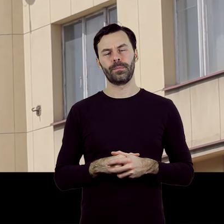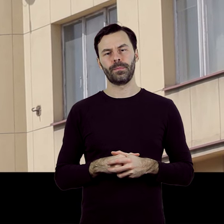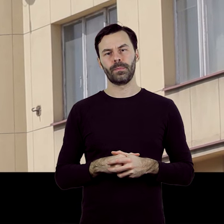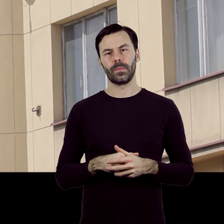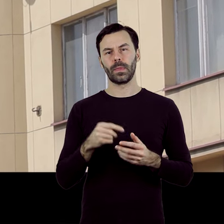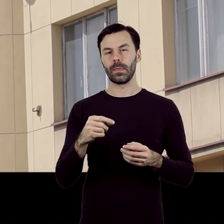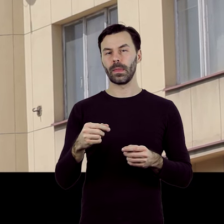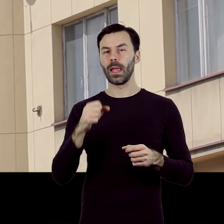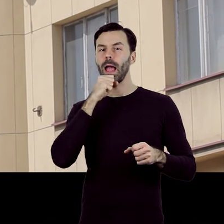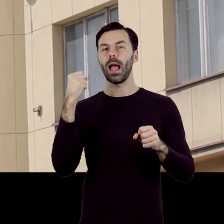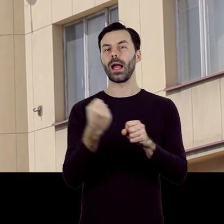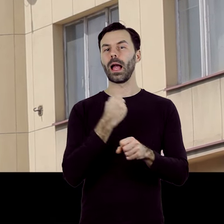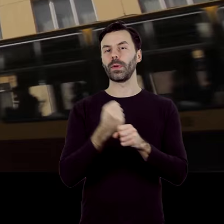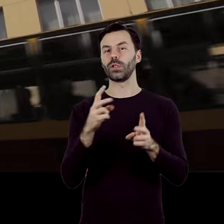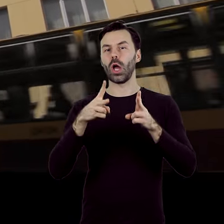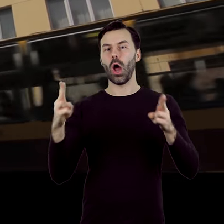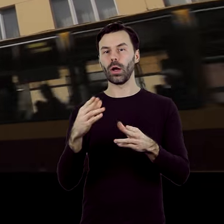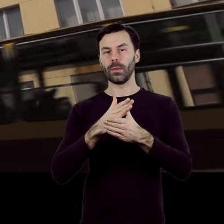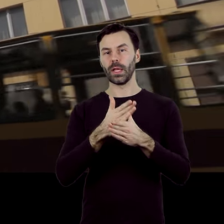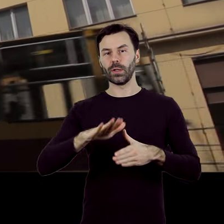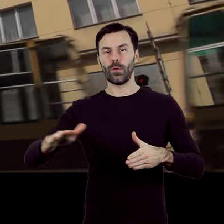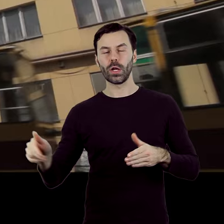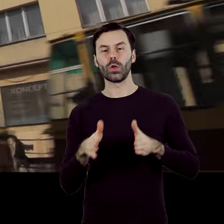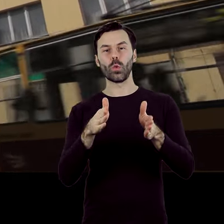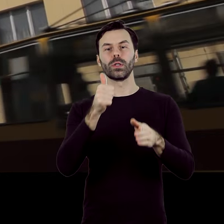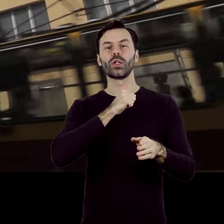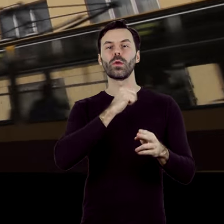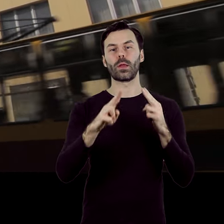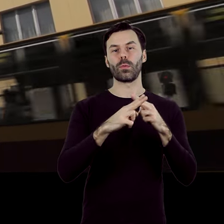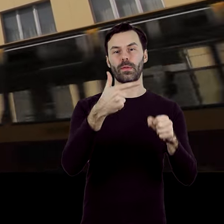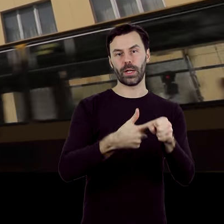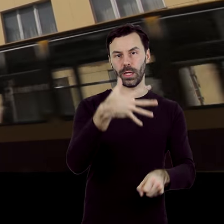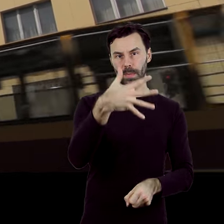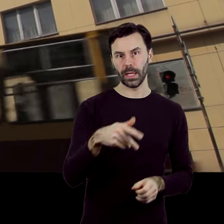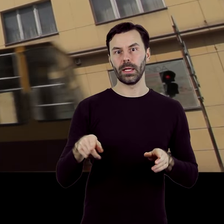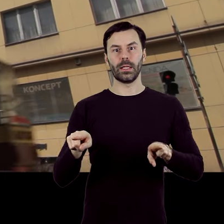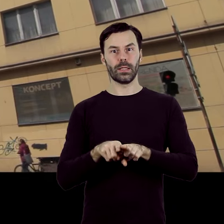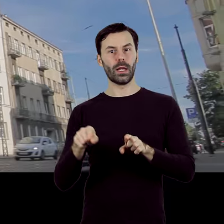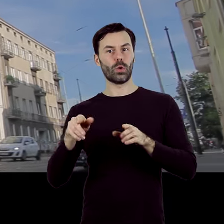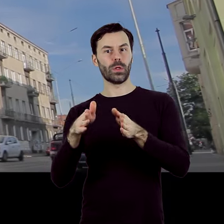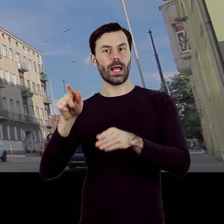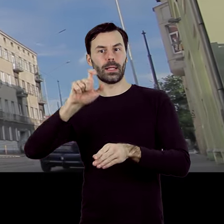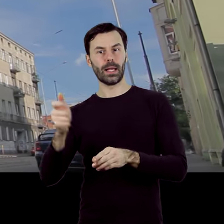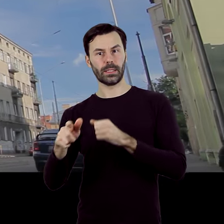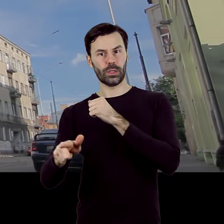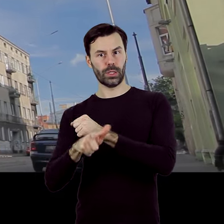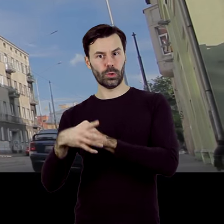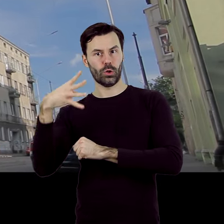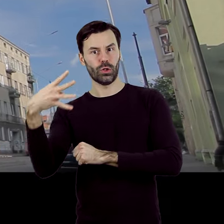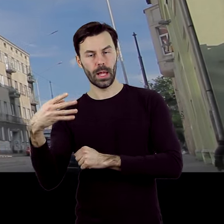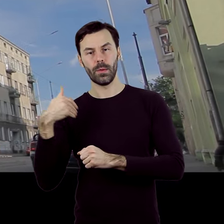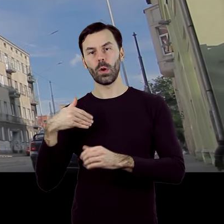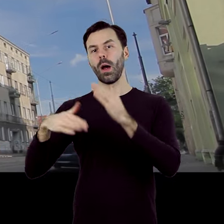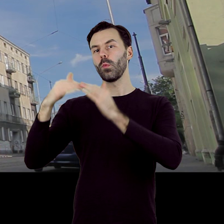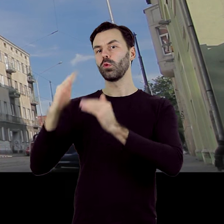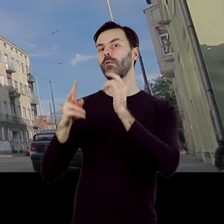Najbardziej okazałe kamienice z okresu międzywojennego przy ulicy Zielonej 25 oraz przy Gdańskiej 74 zostały